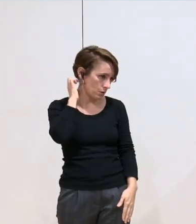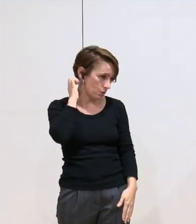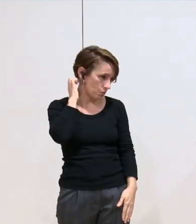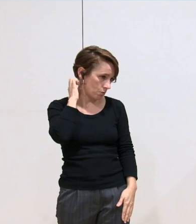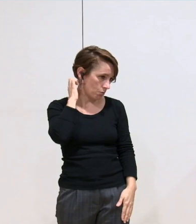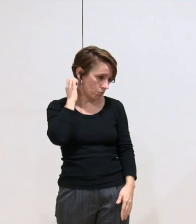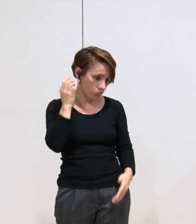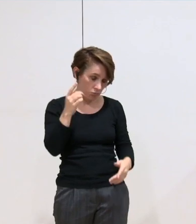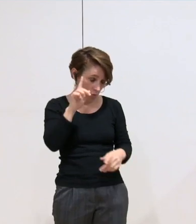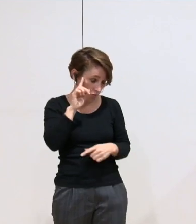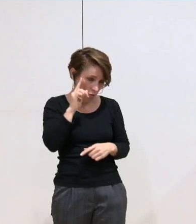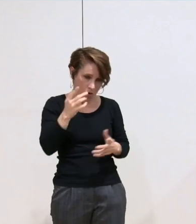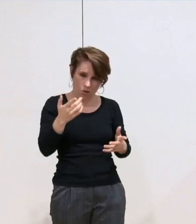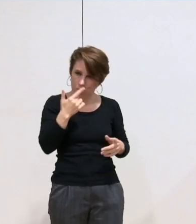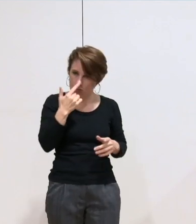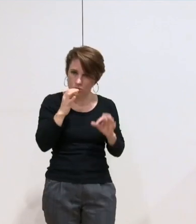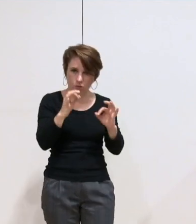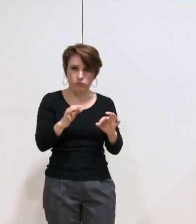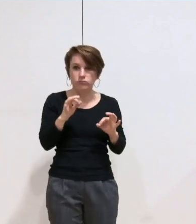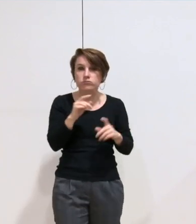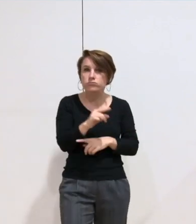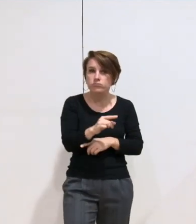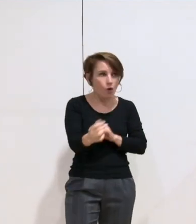cette mission de contrôle aurait pu